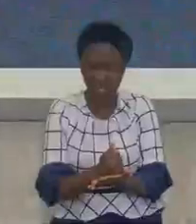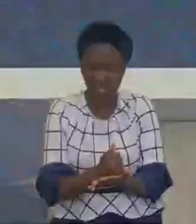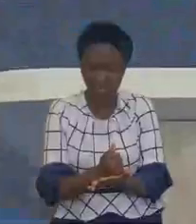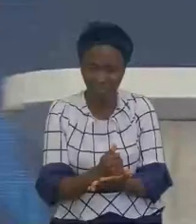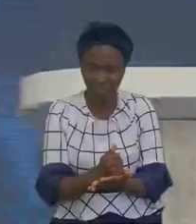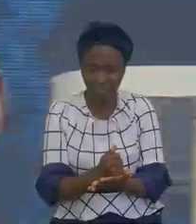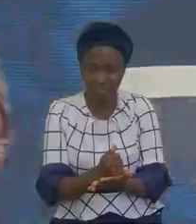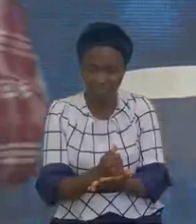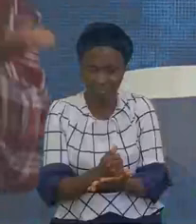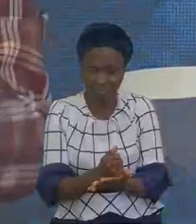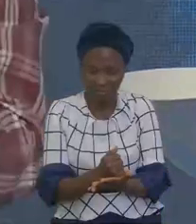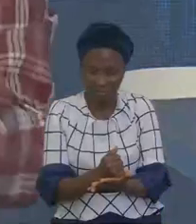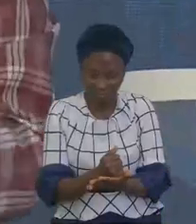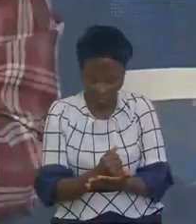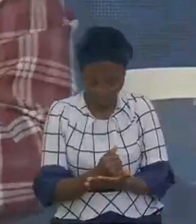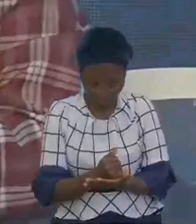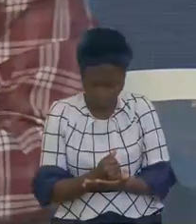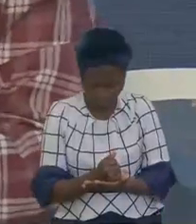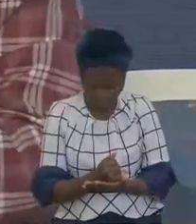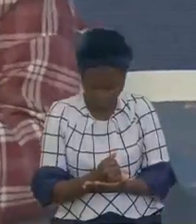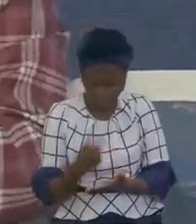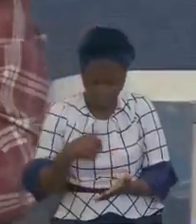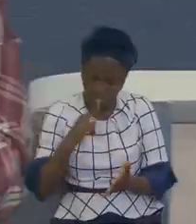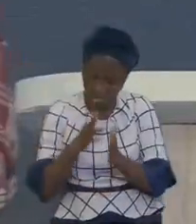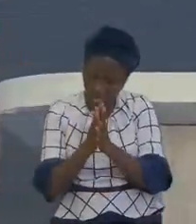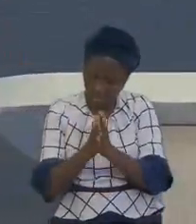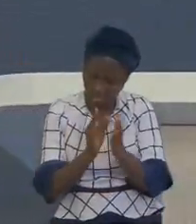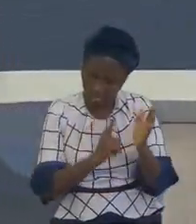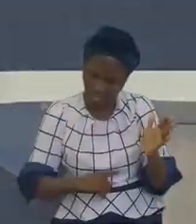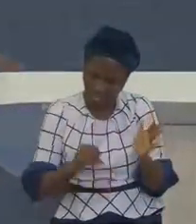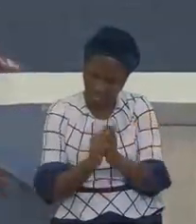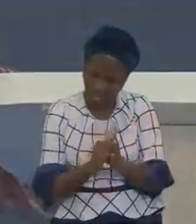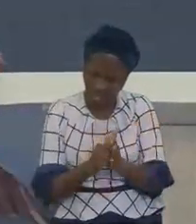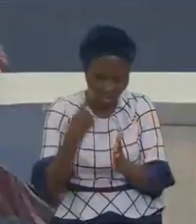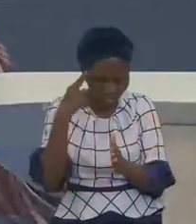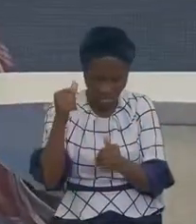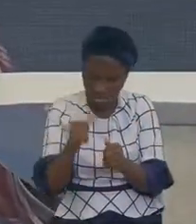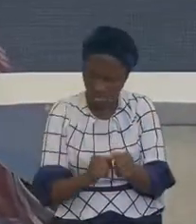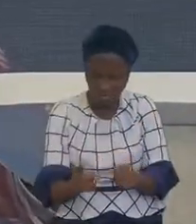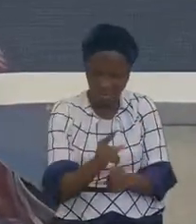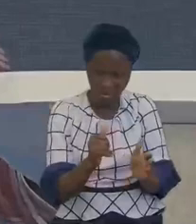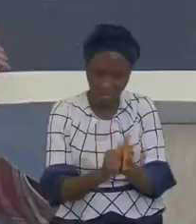Nous demandons, Seigneur, pour tous ceux qui ont toute forme de maladie dans le corps,